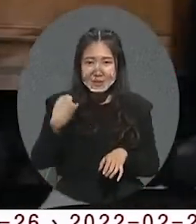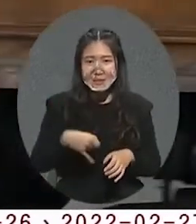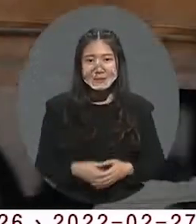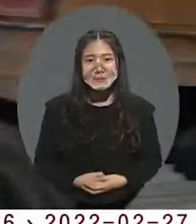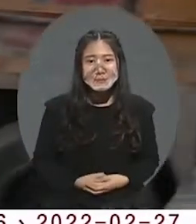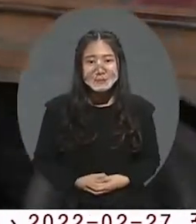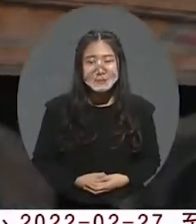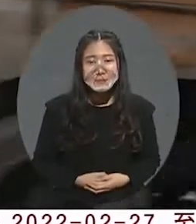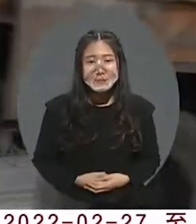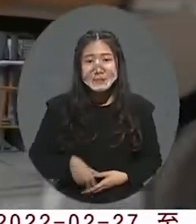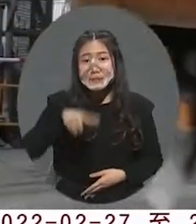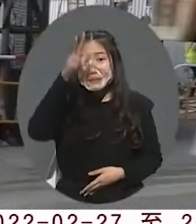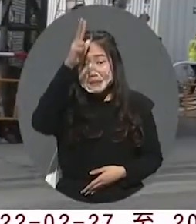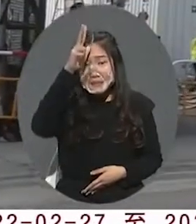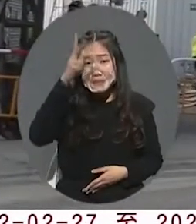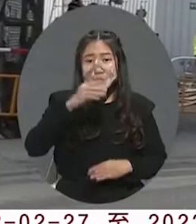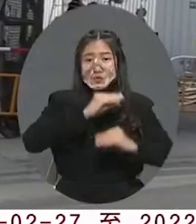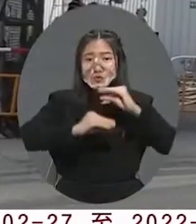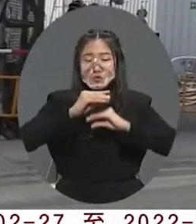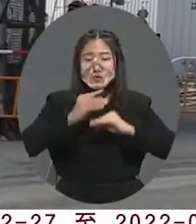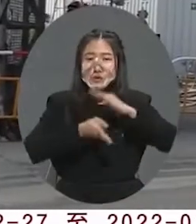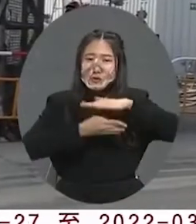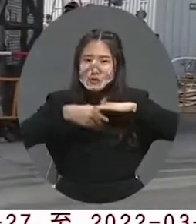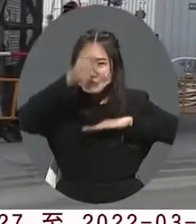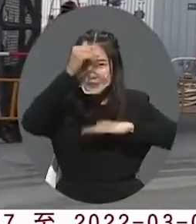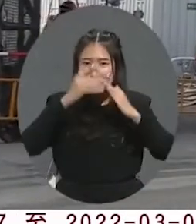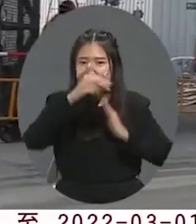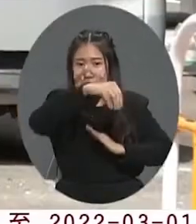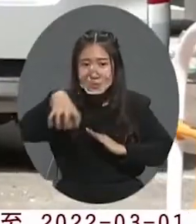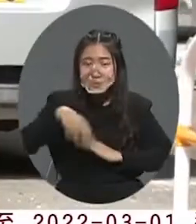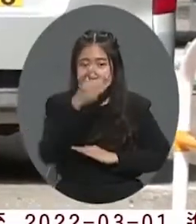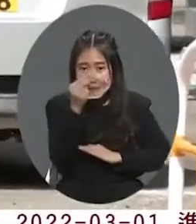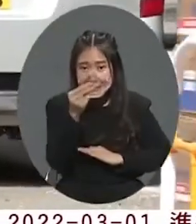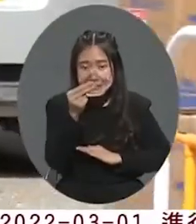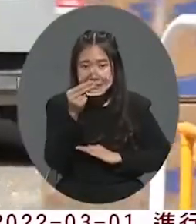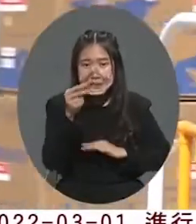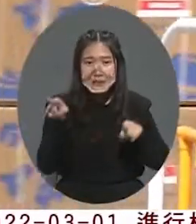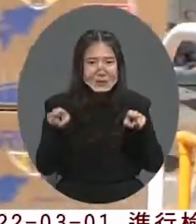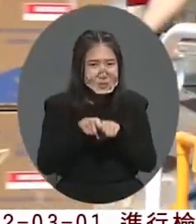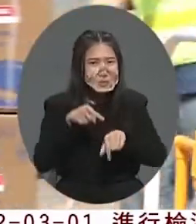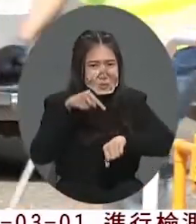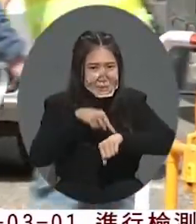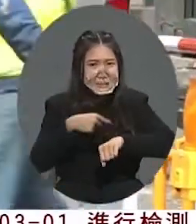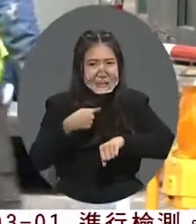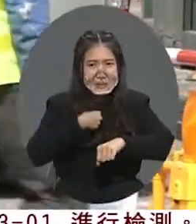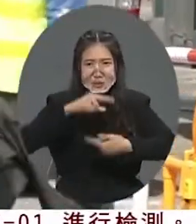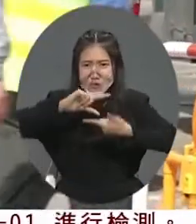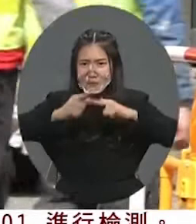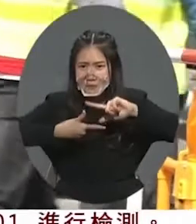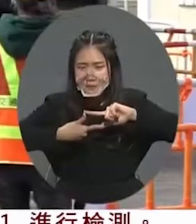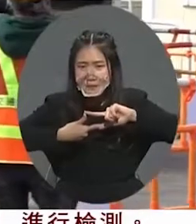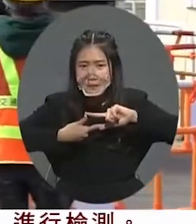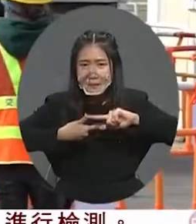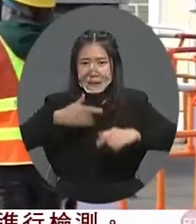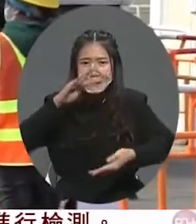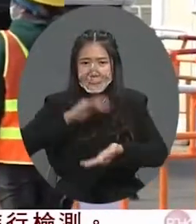喺政府去起呢個方艙醫院7間之餘咧，同步咧一定要採取措施，將個病毒